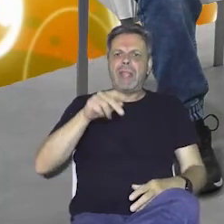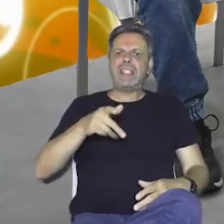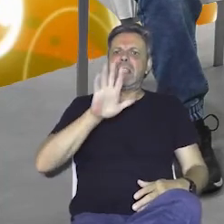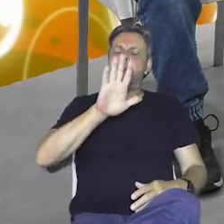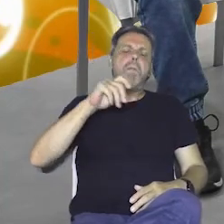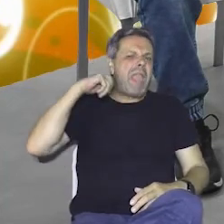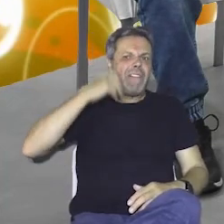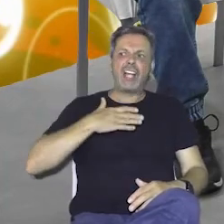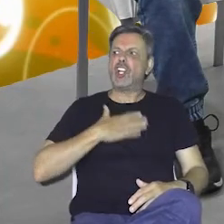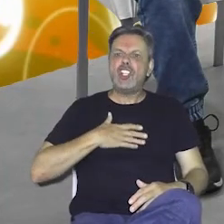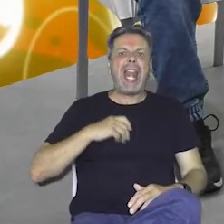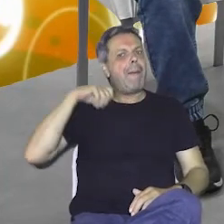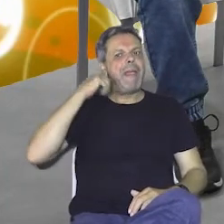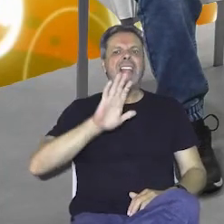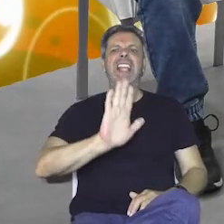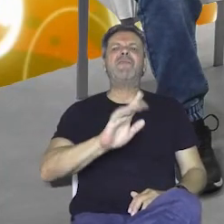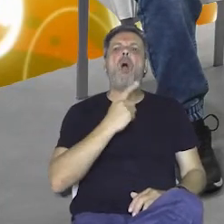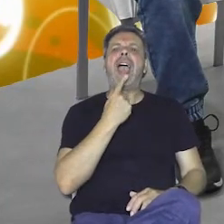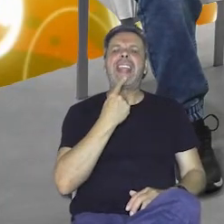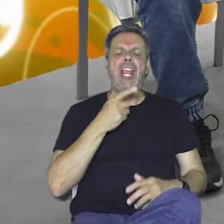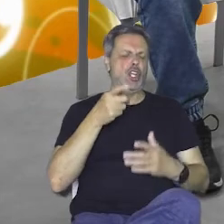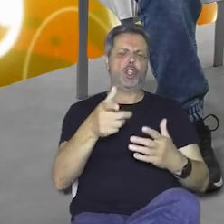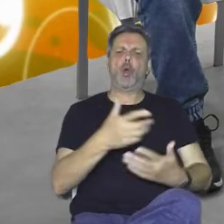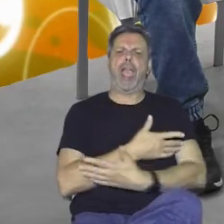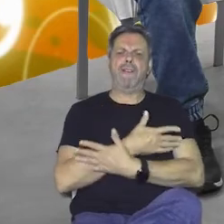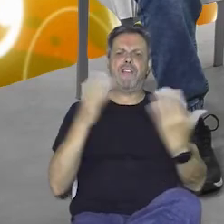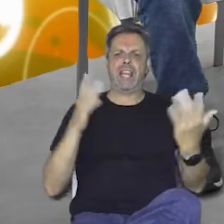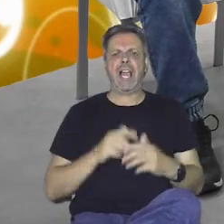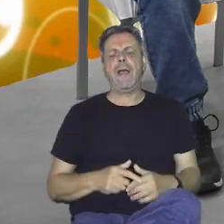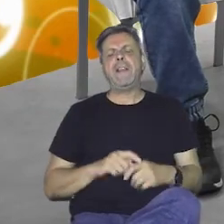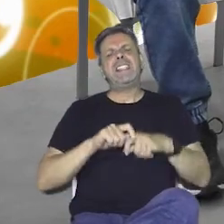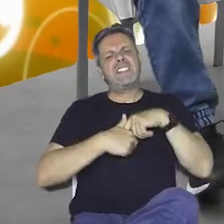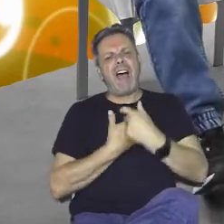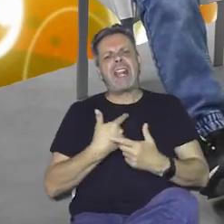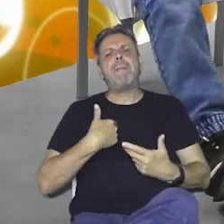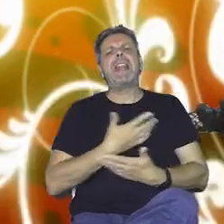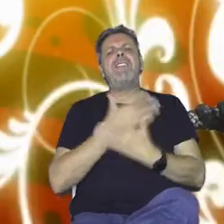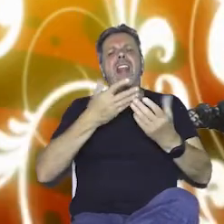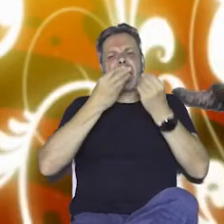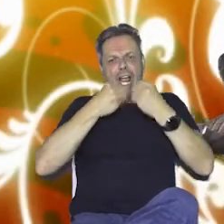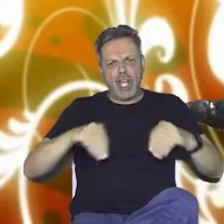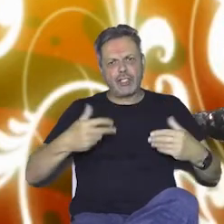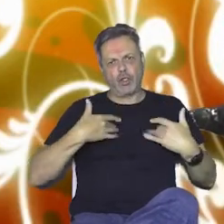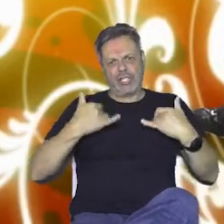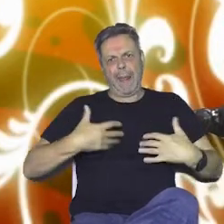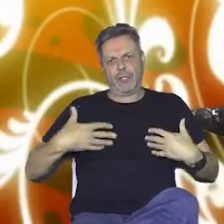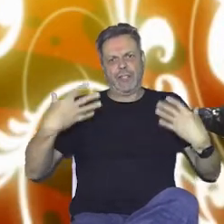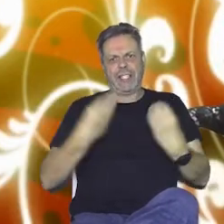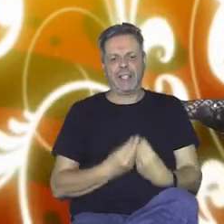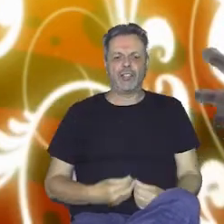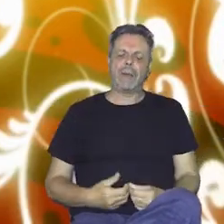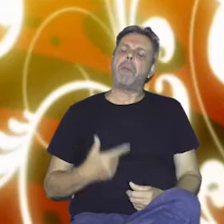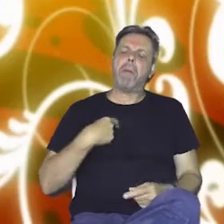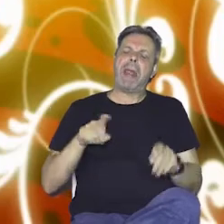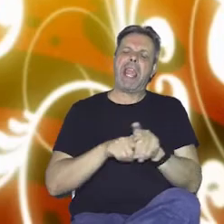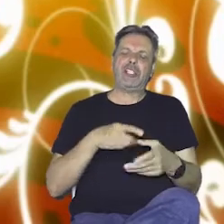žele pjevati tvoje riječi, to je velika, da, velika. Ne, i meni je velika čast što si danas sa mnom, vjeruj mi. I meni